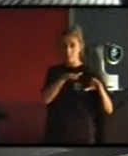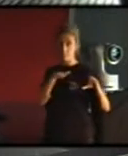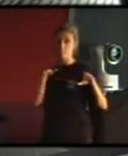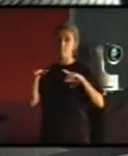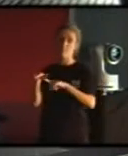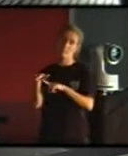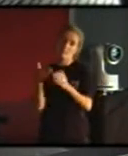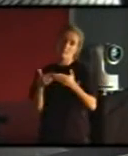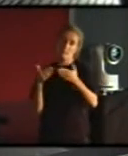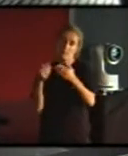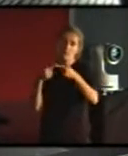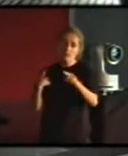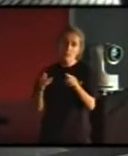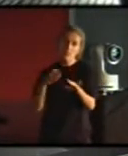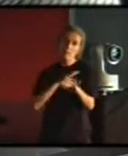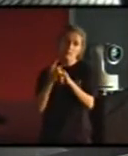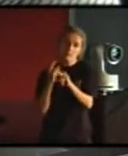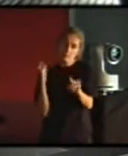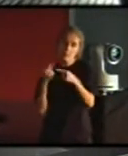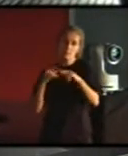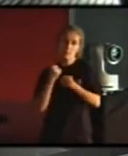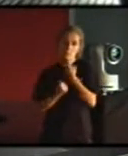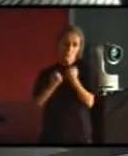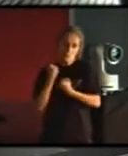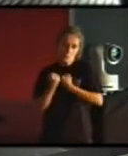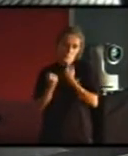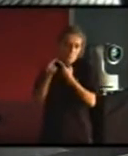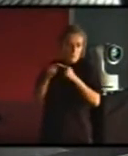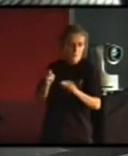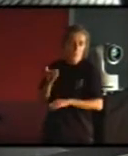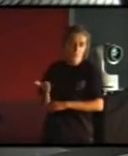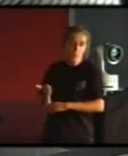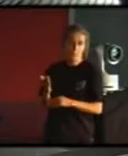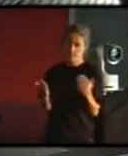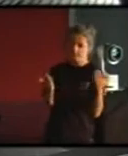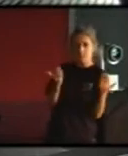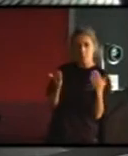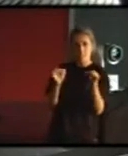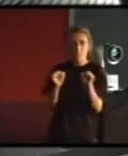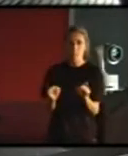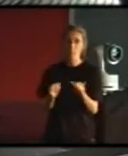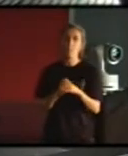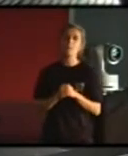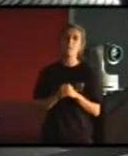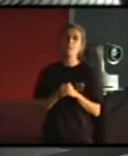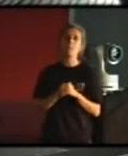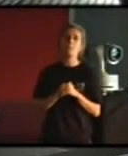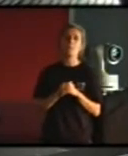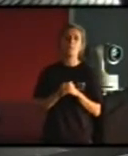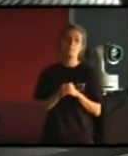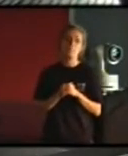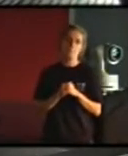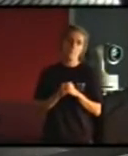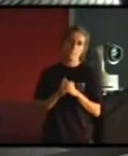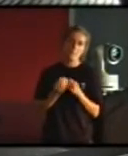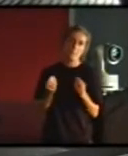la même échelle de l'histoire nationale et de la souffrance qu'a vécu le peuple allemand, bien entendu, mais malgré tout, qui y réfère